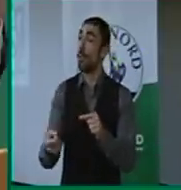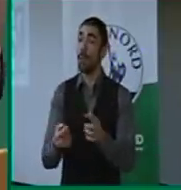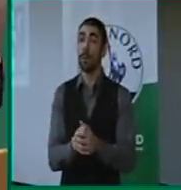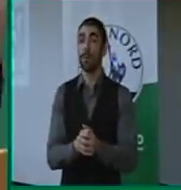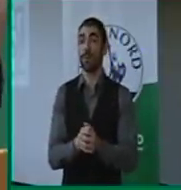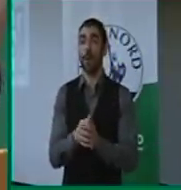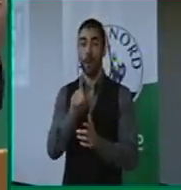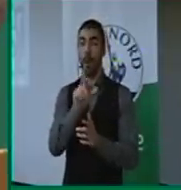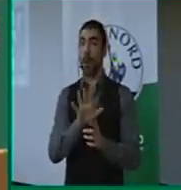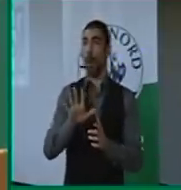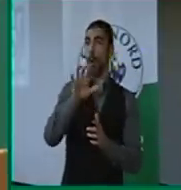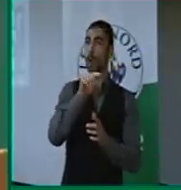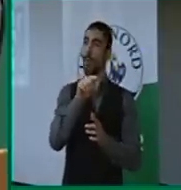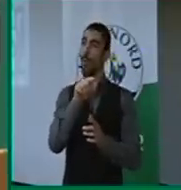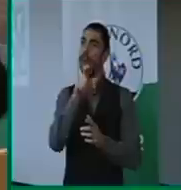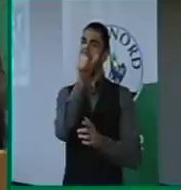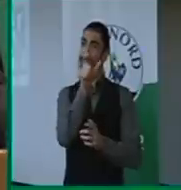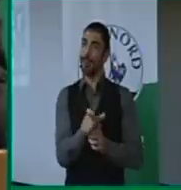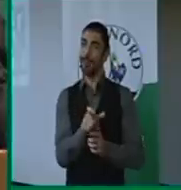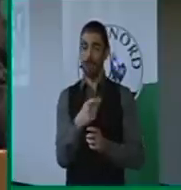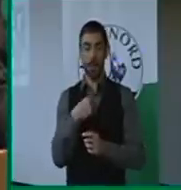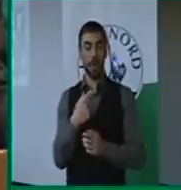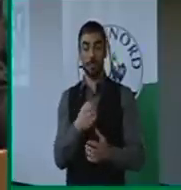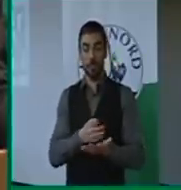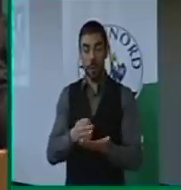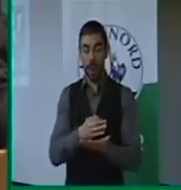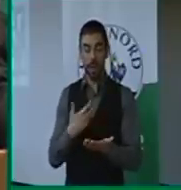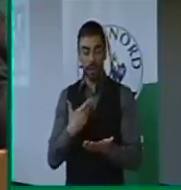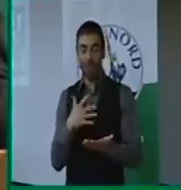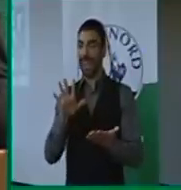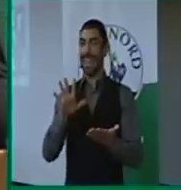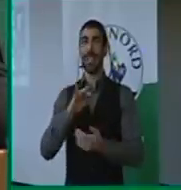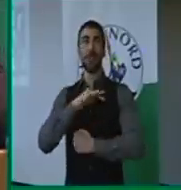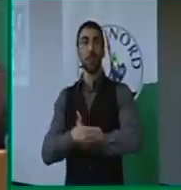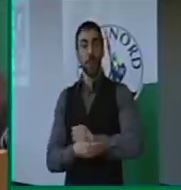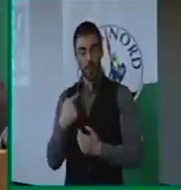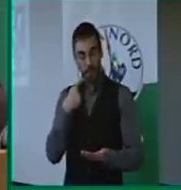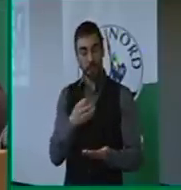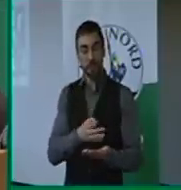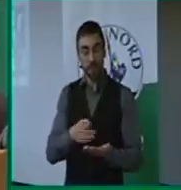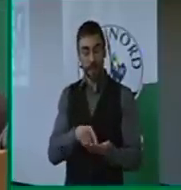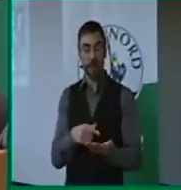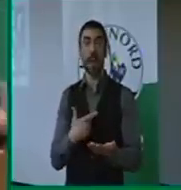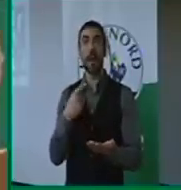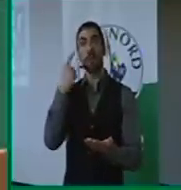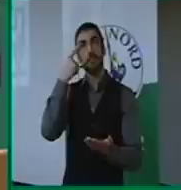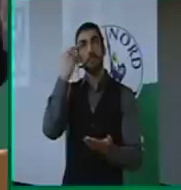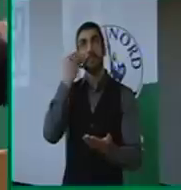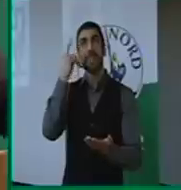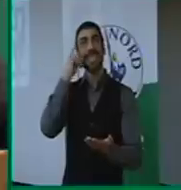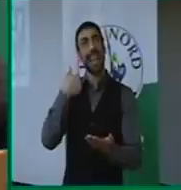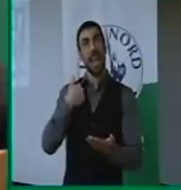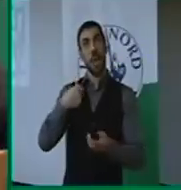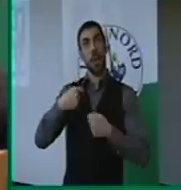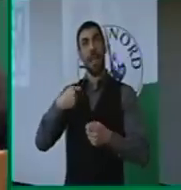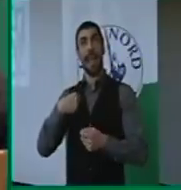il Lombardo guarda i suoi 10 scudi che ha nel portafoglio e si rende immediatamente conto che se lui